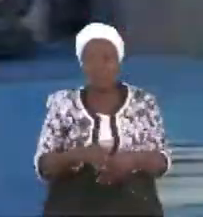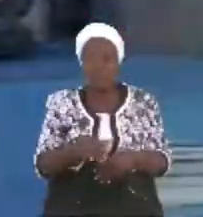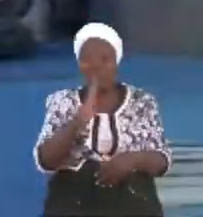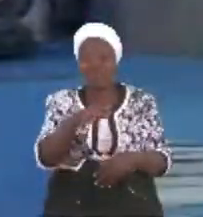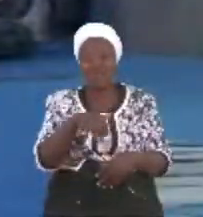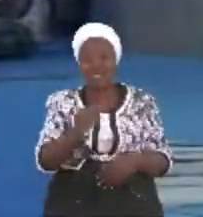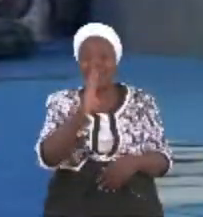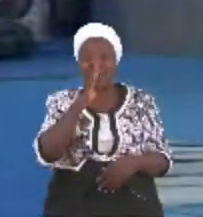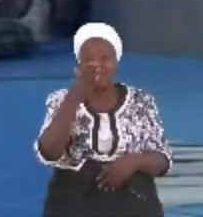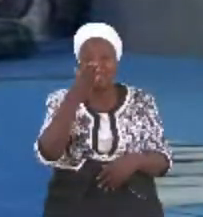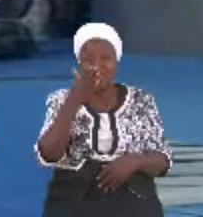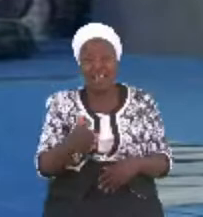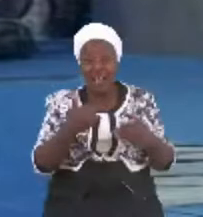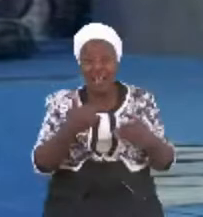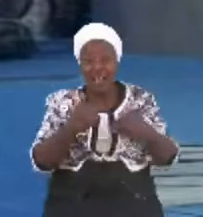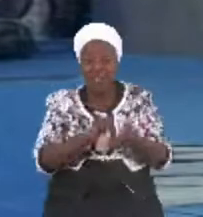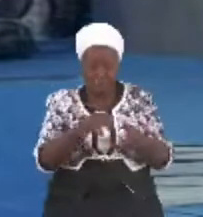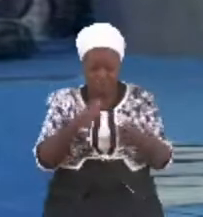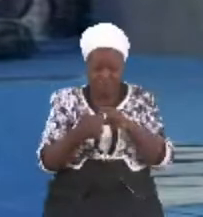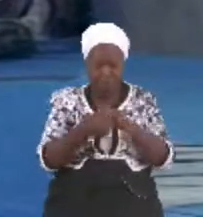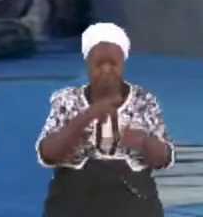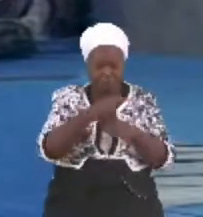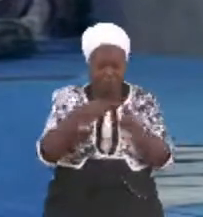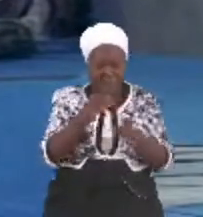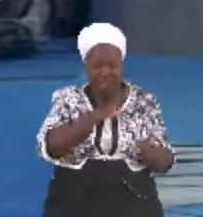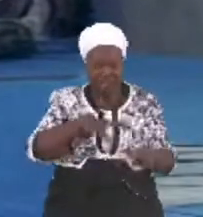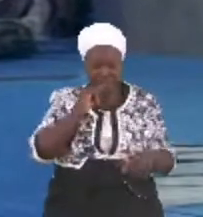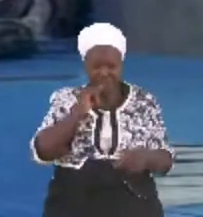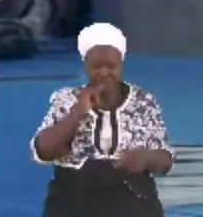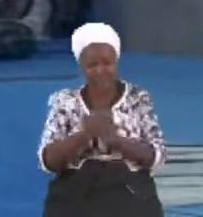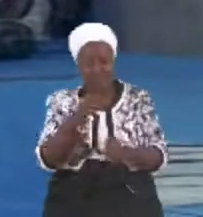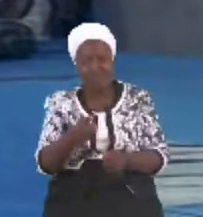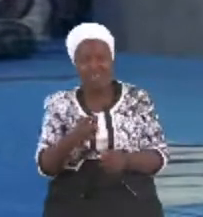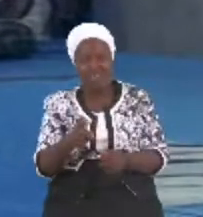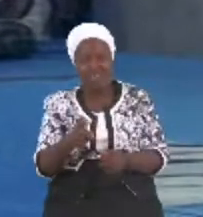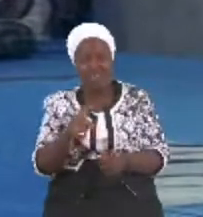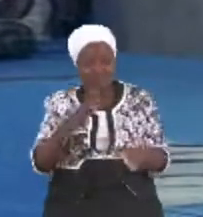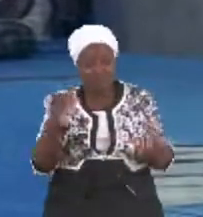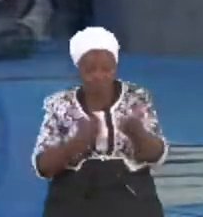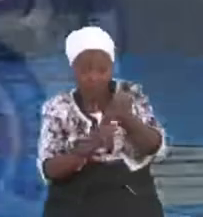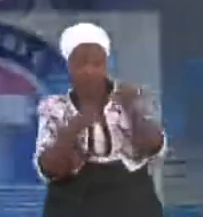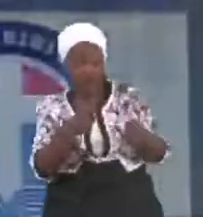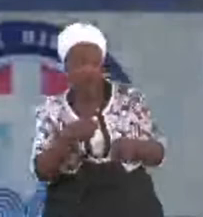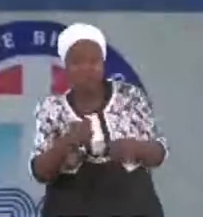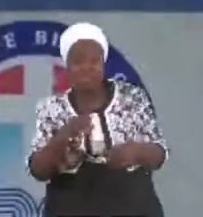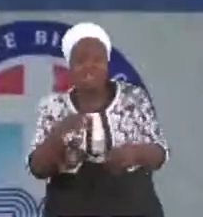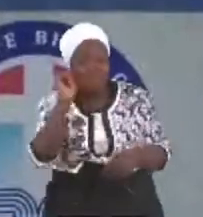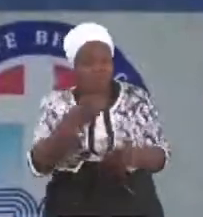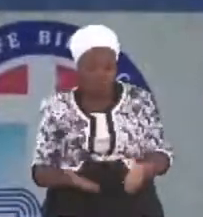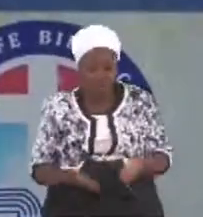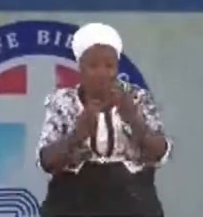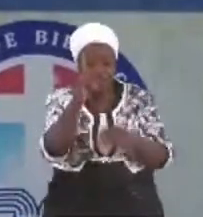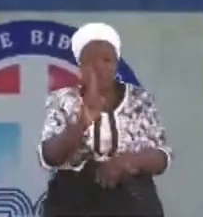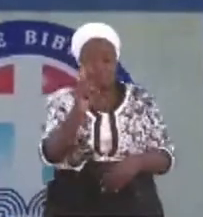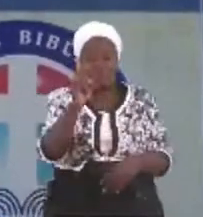là, ayant l'épilepsie, quand Christ est à tes côtés? Il va se saisir de toi. Il va te faire